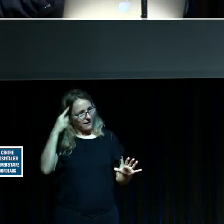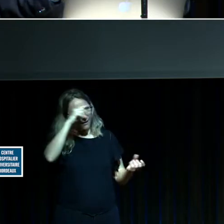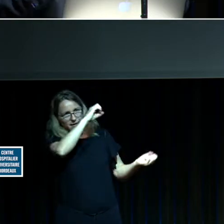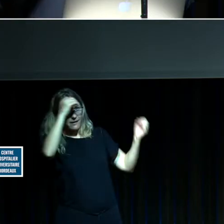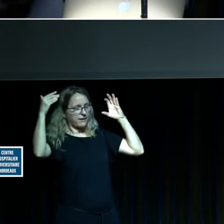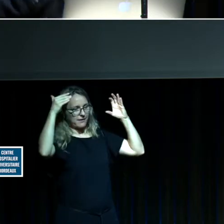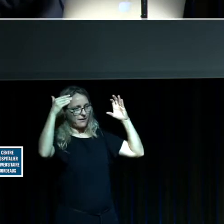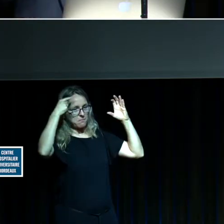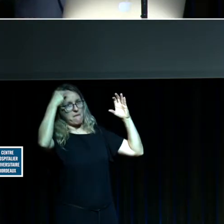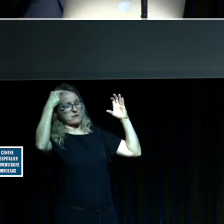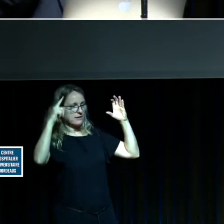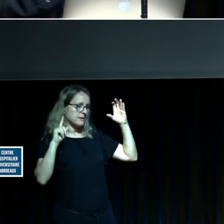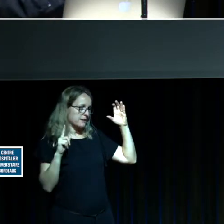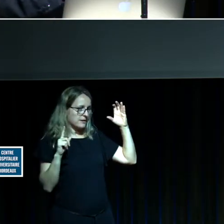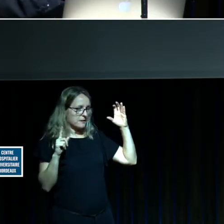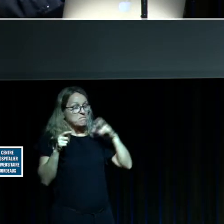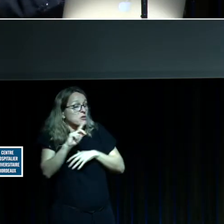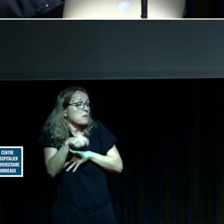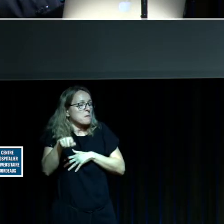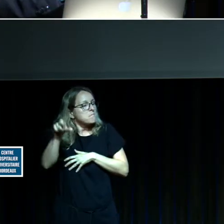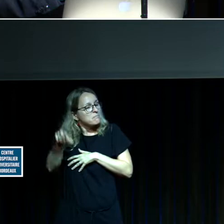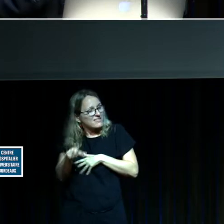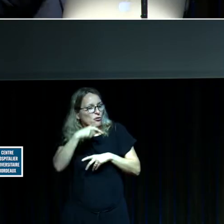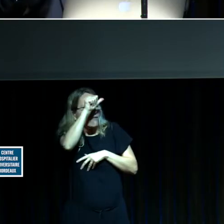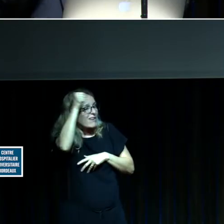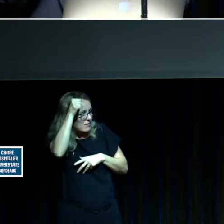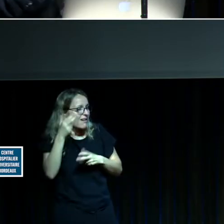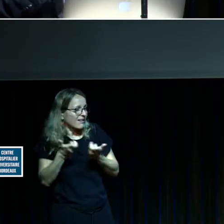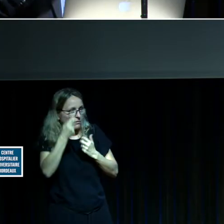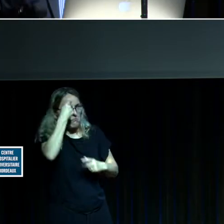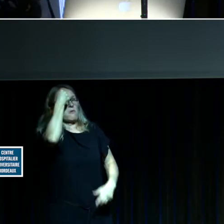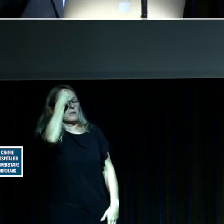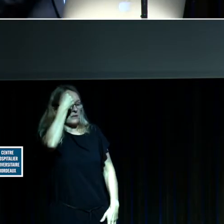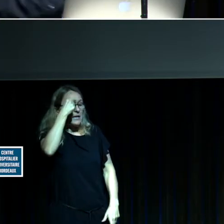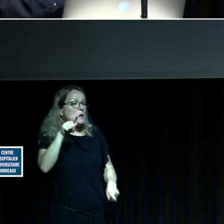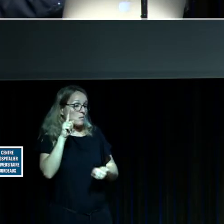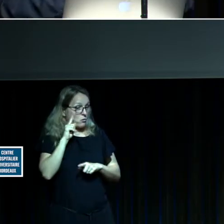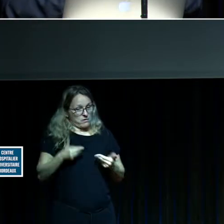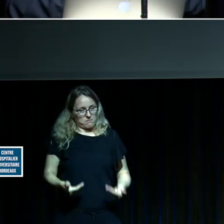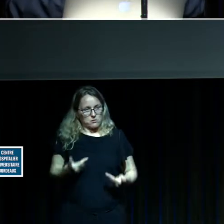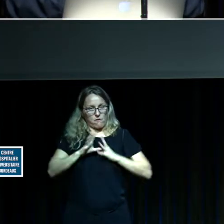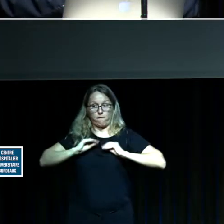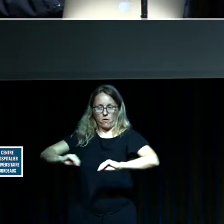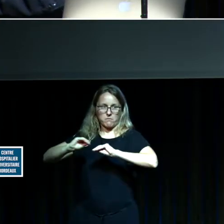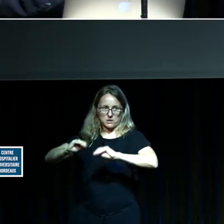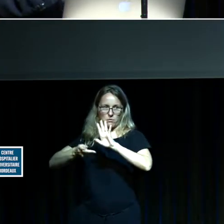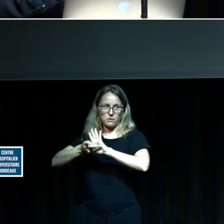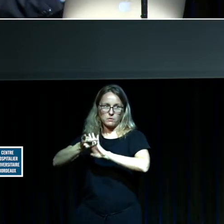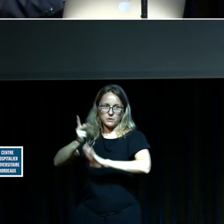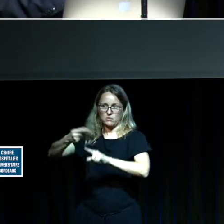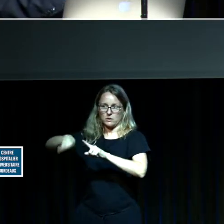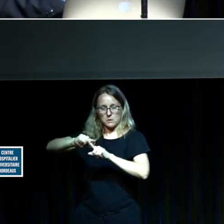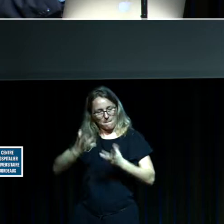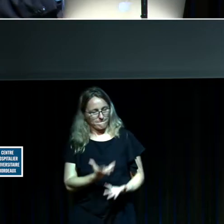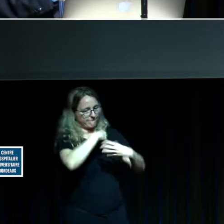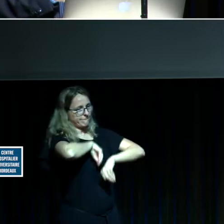tilt dans l'esprit de l'assistant de régulation, d'autant plus qu'on a beaucoup augmenté le niveau de formation des assistants de régulation